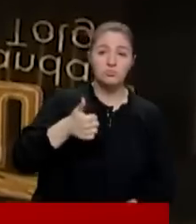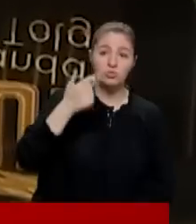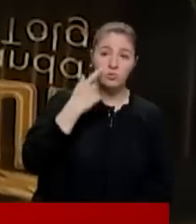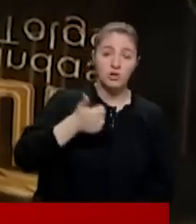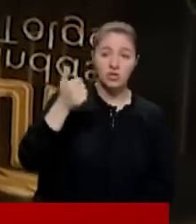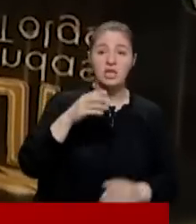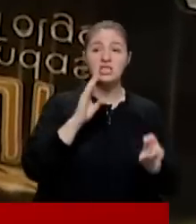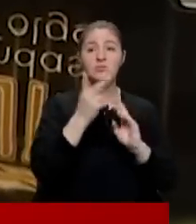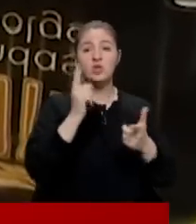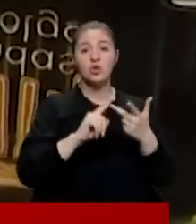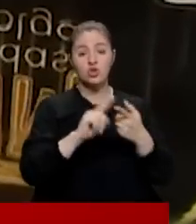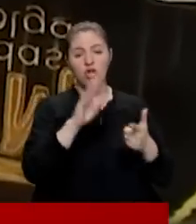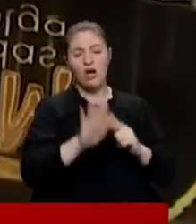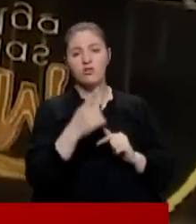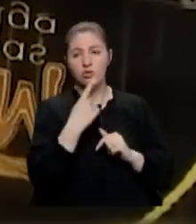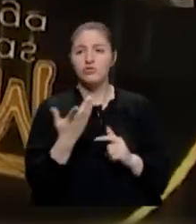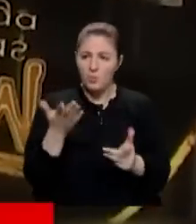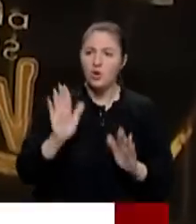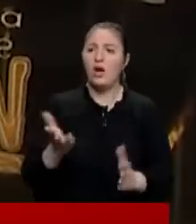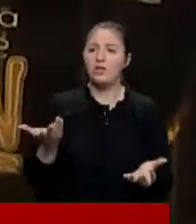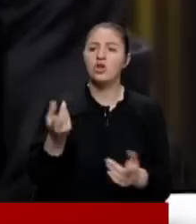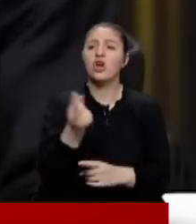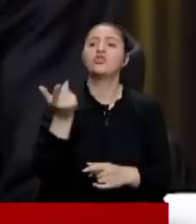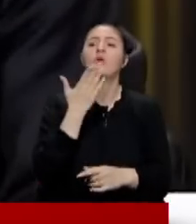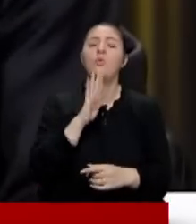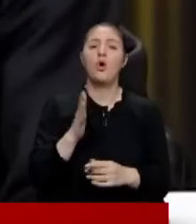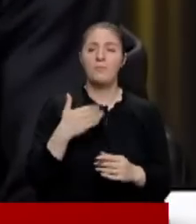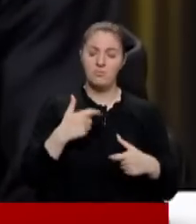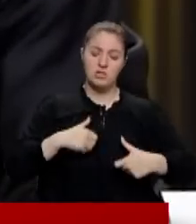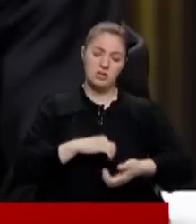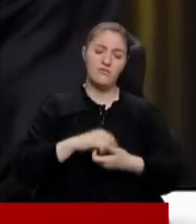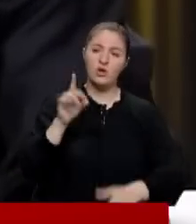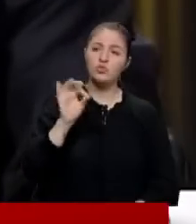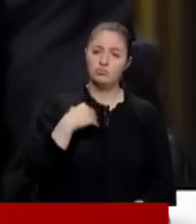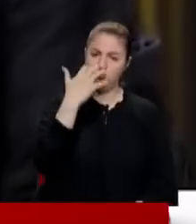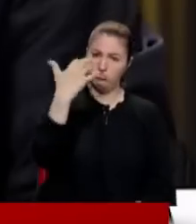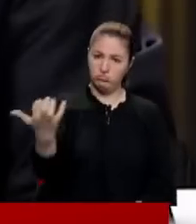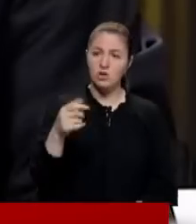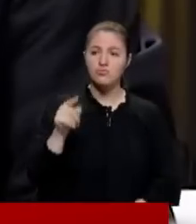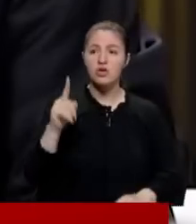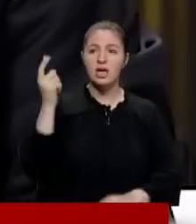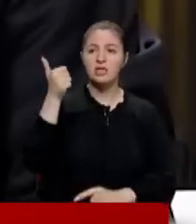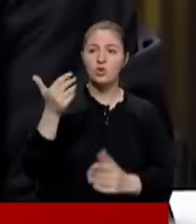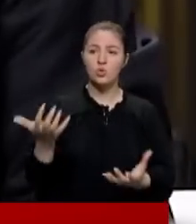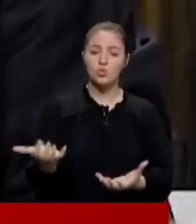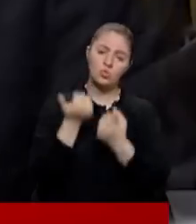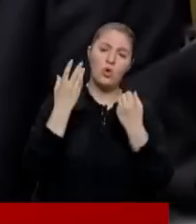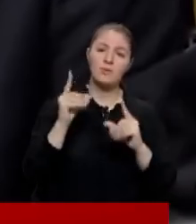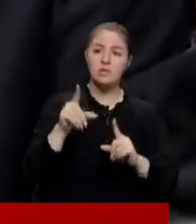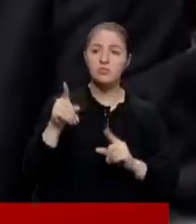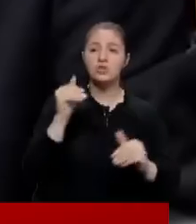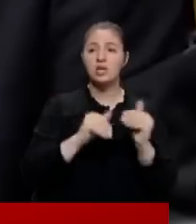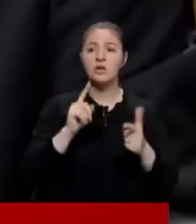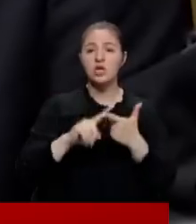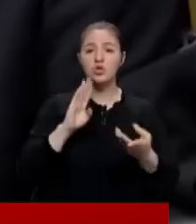seçim ikinci Tura kaldı diyorsunuz Ben millet ittifakına şunu öneriyorum bu iktidardan kurtulmalıyız Bu